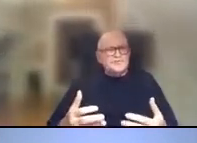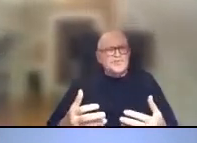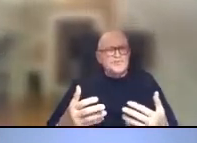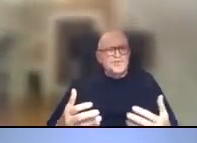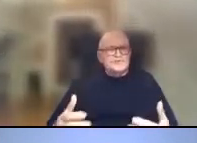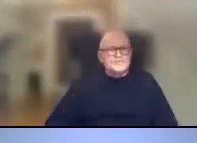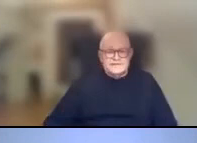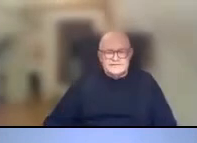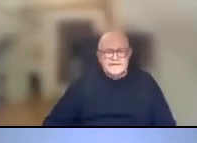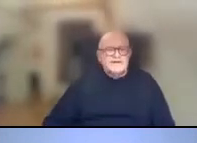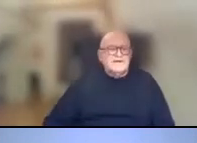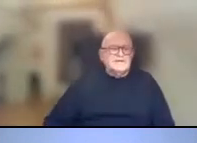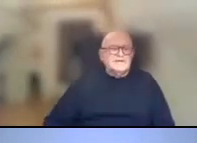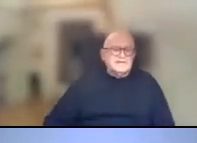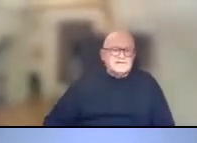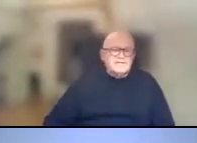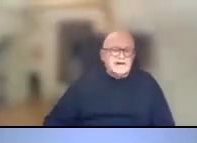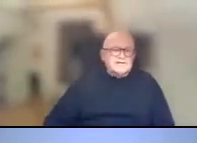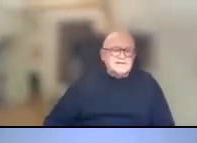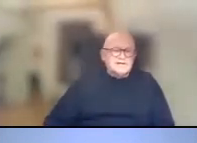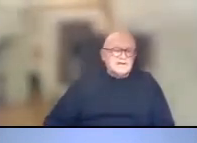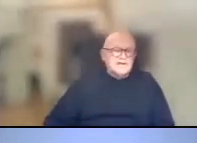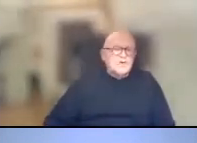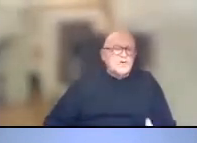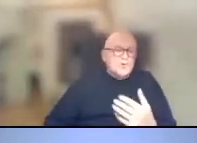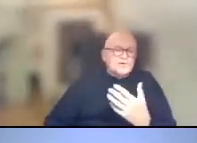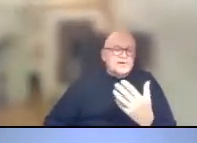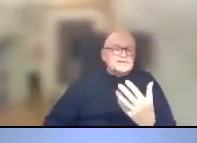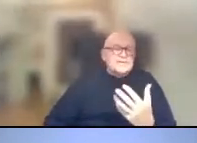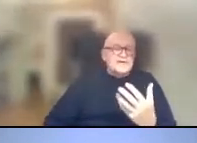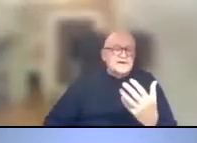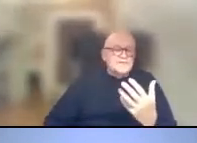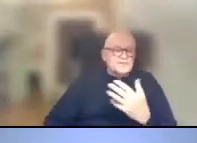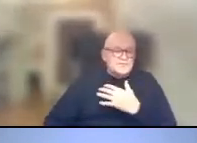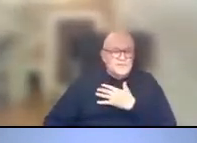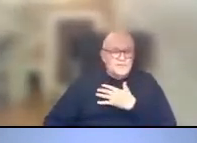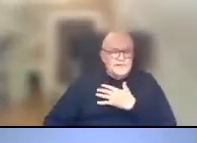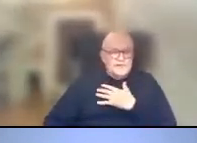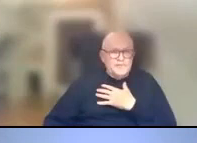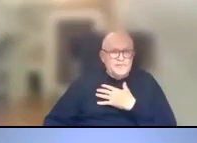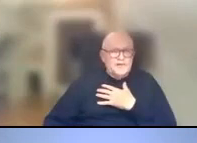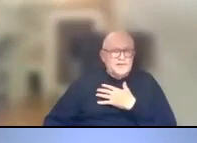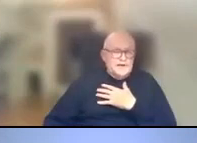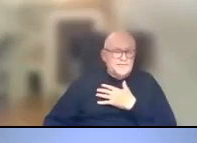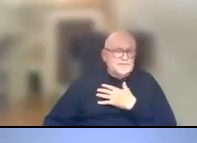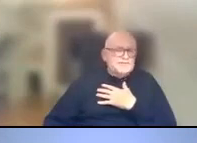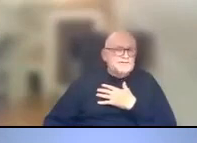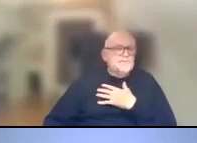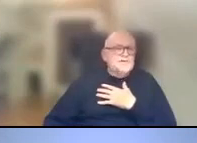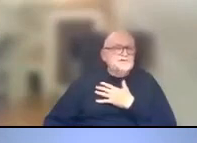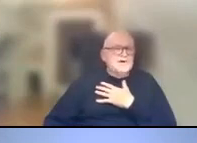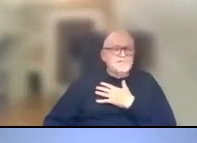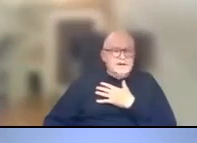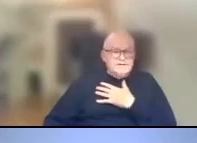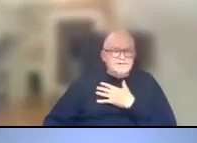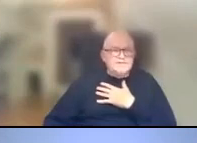die Person los wird, indem man sie freistellt, ohne Gesamtverantwortung zu übernehmen dafür, dass dieser